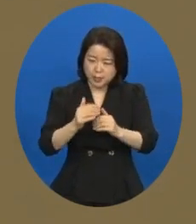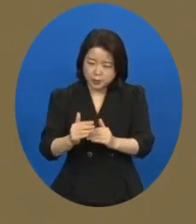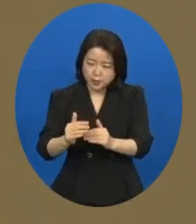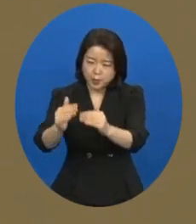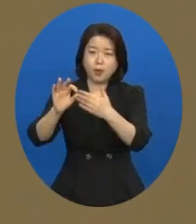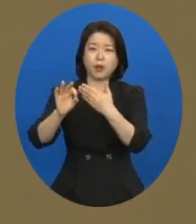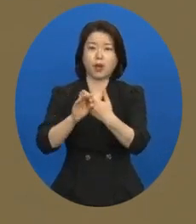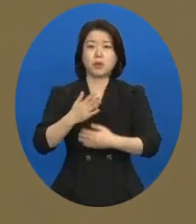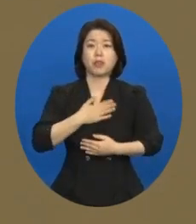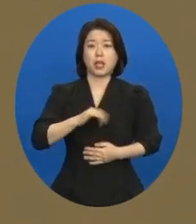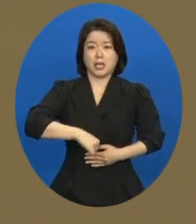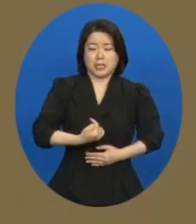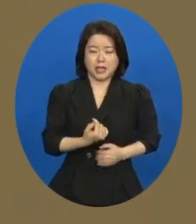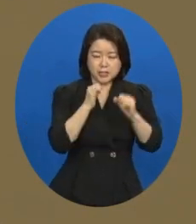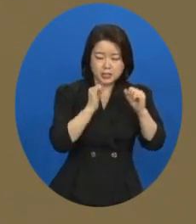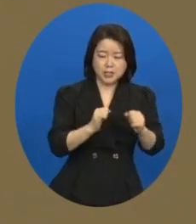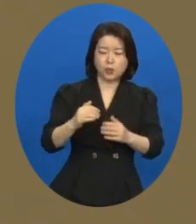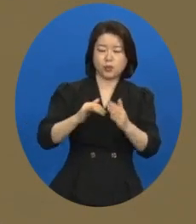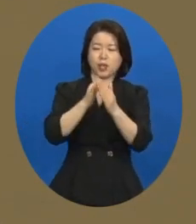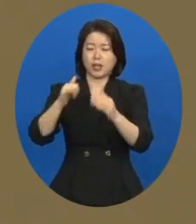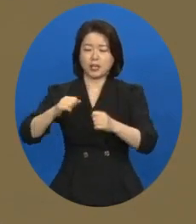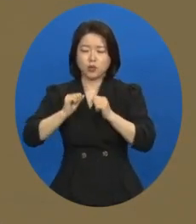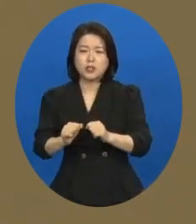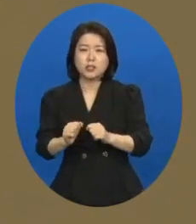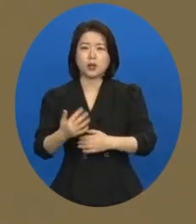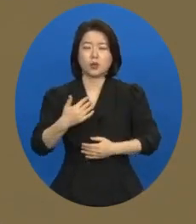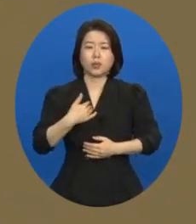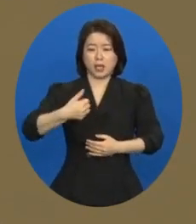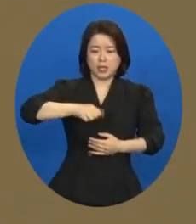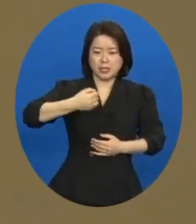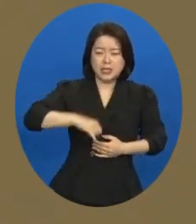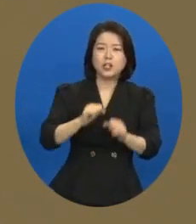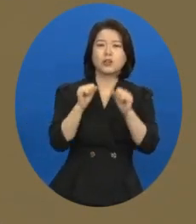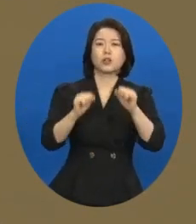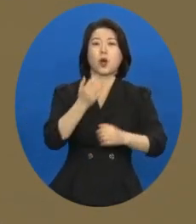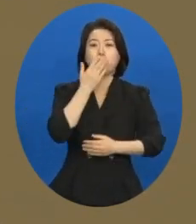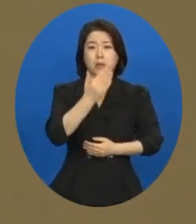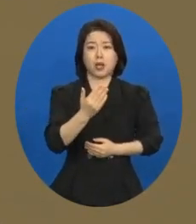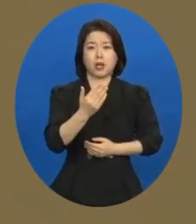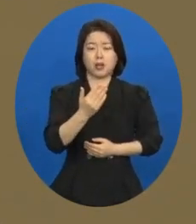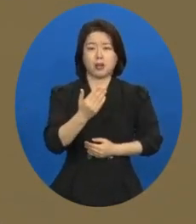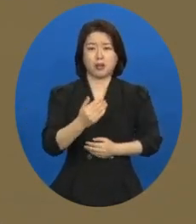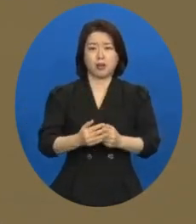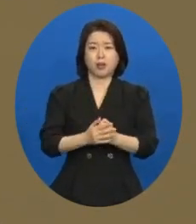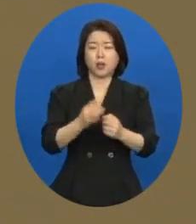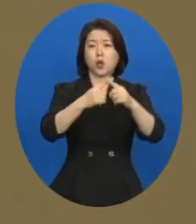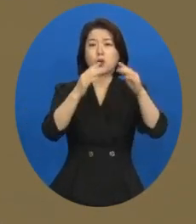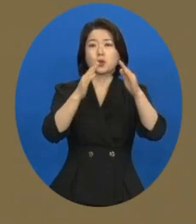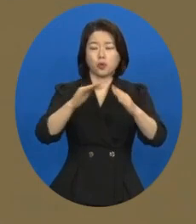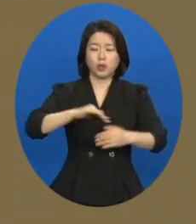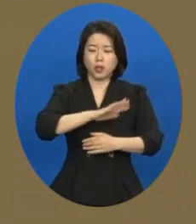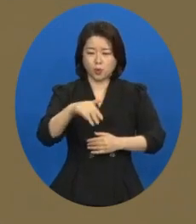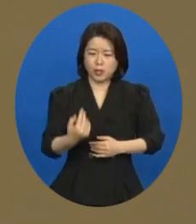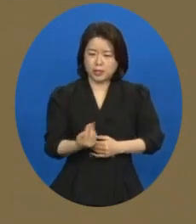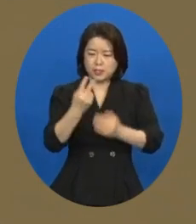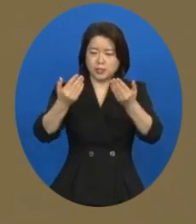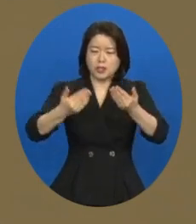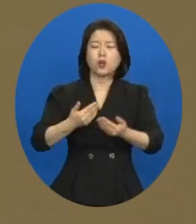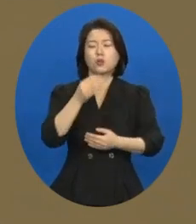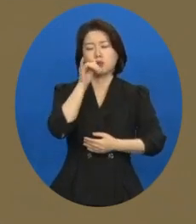우리 자신이 살고 우리 가족이 살고 우리 자녀들이 살아요. 교회가 우리를